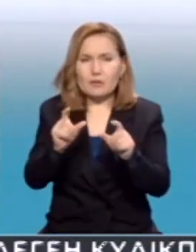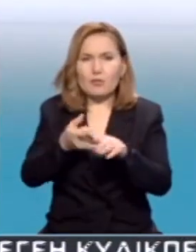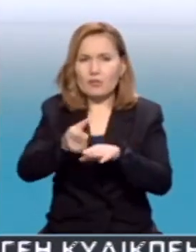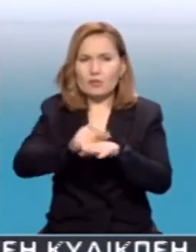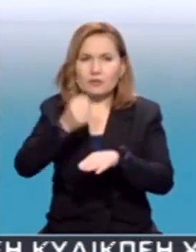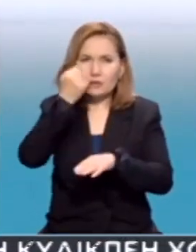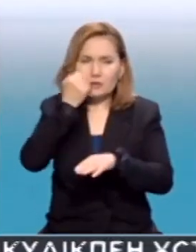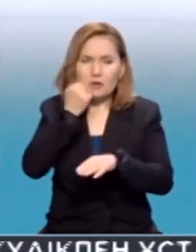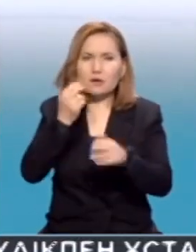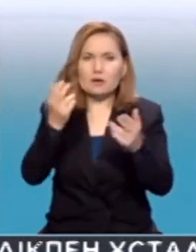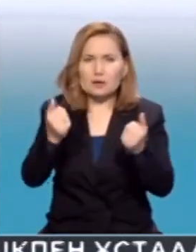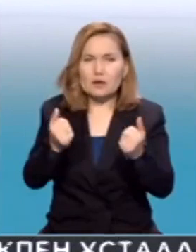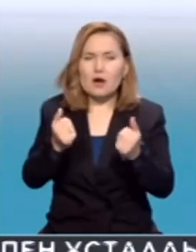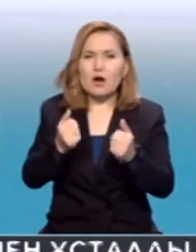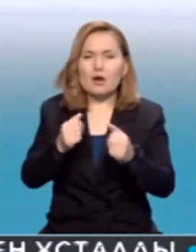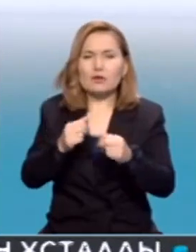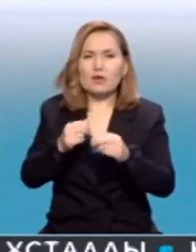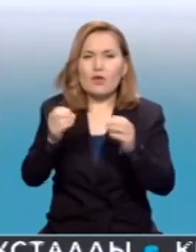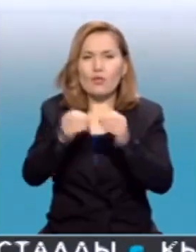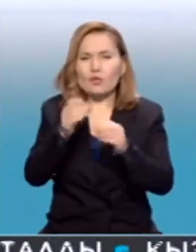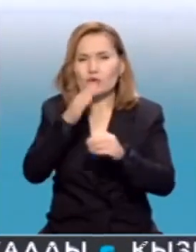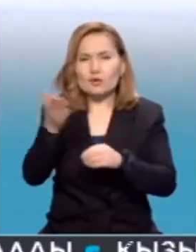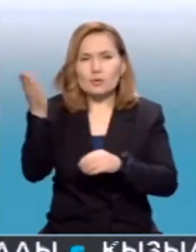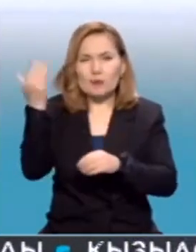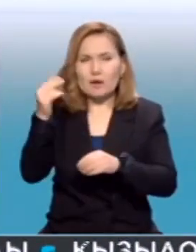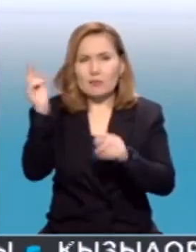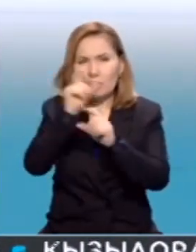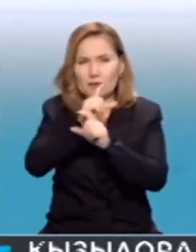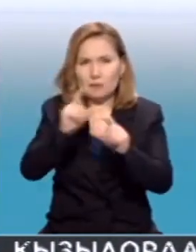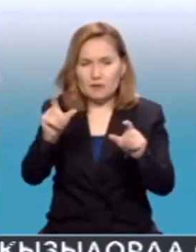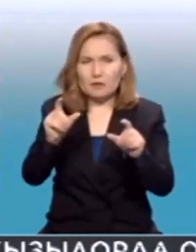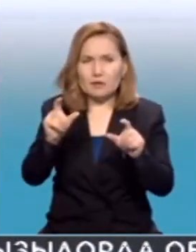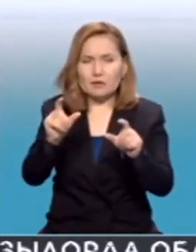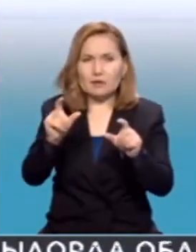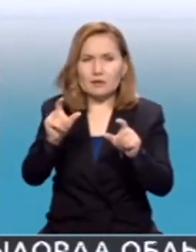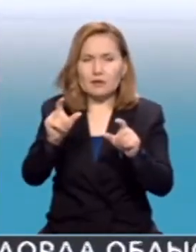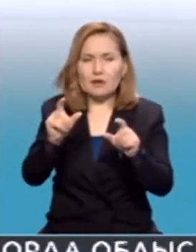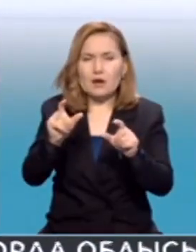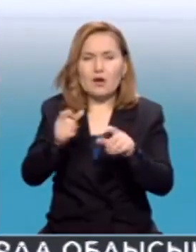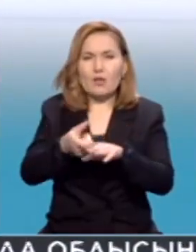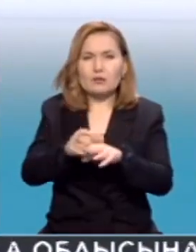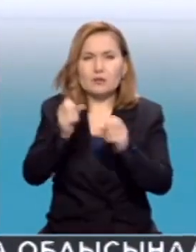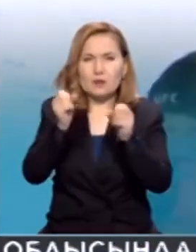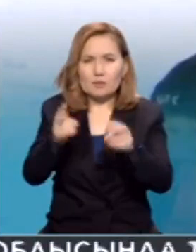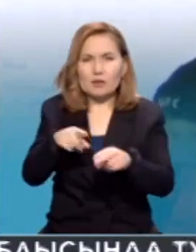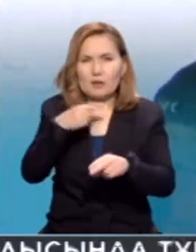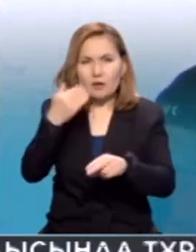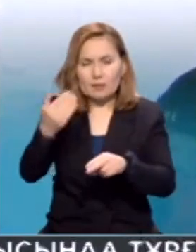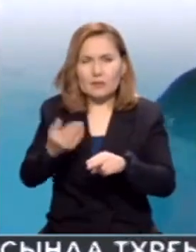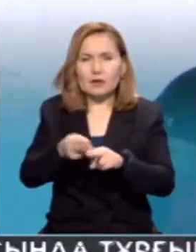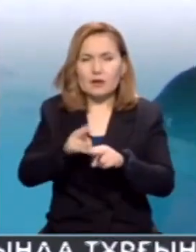емес. Осыдан 10 шақ жыл бұрын осы мектепті алғы қауіпті деп есептелген,